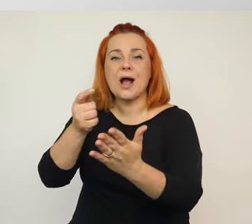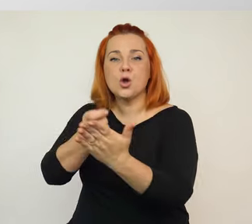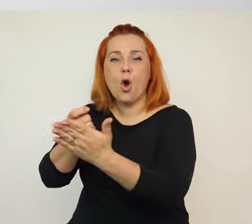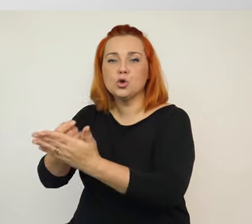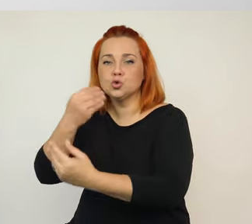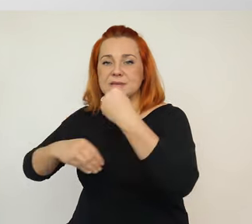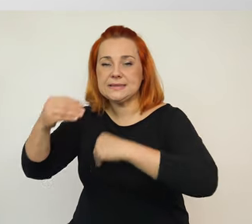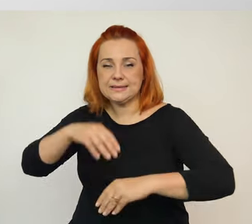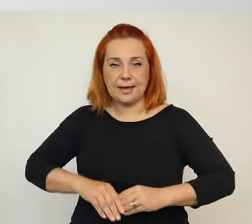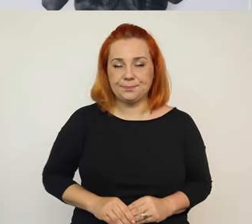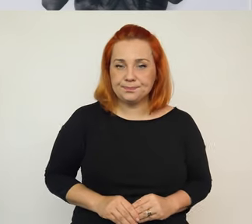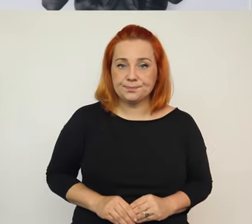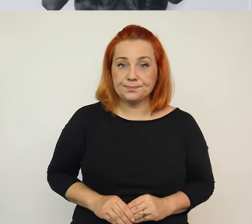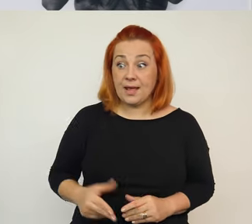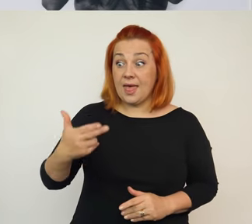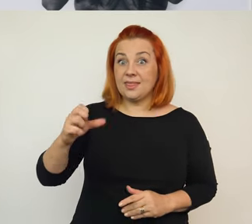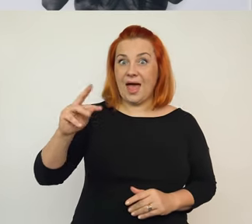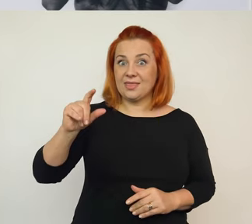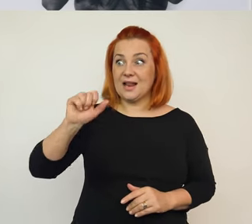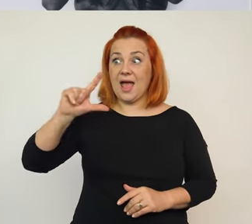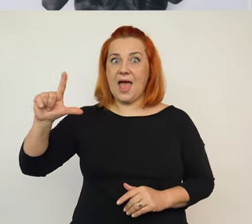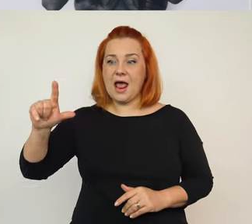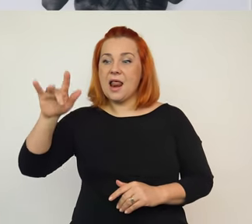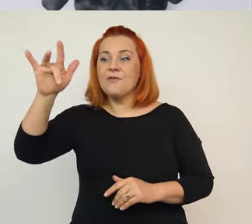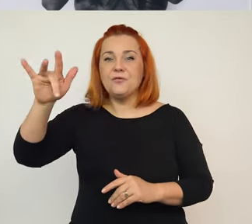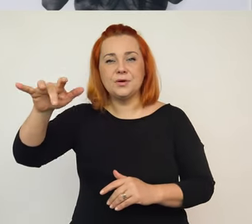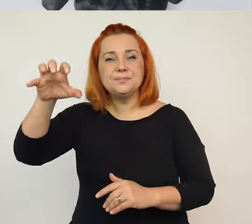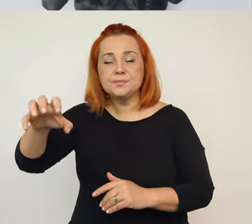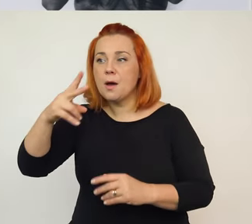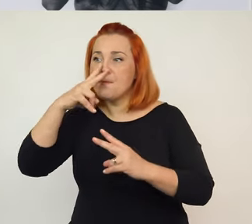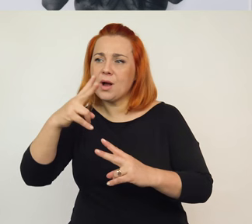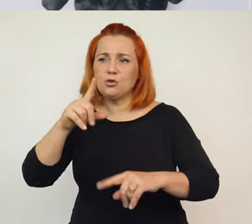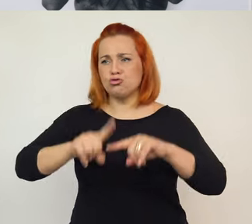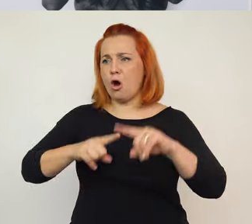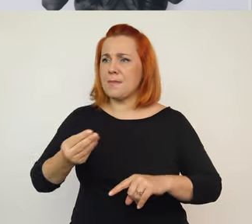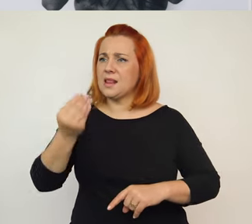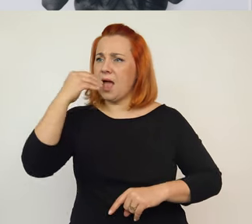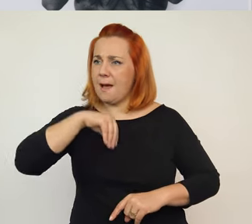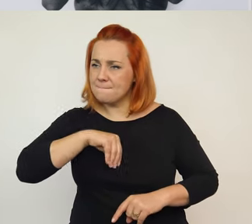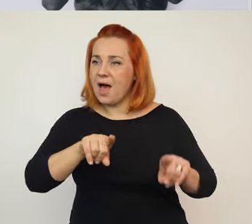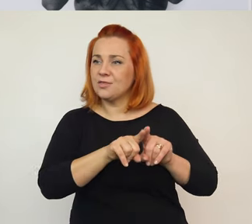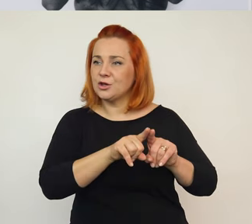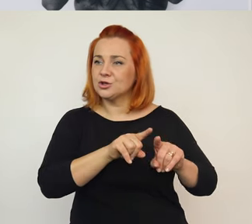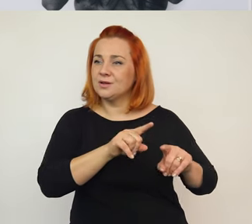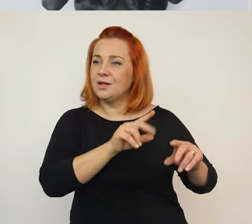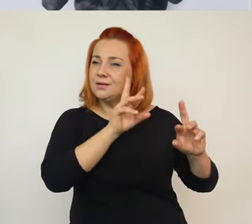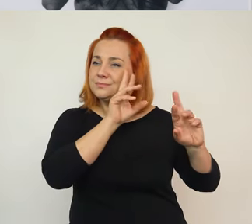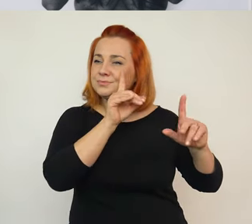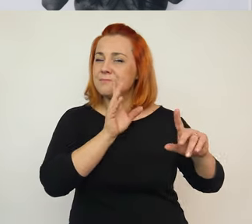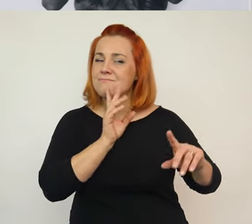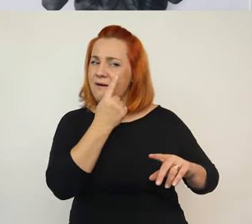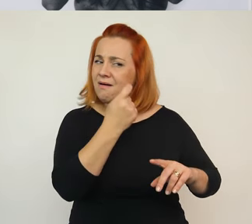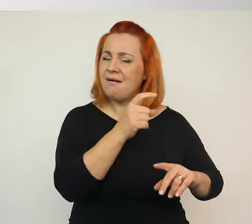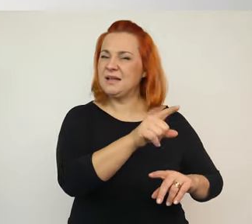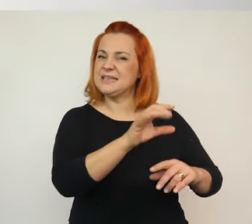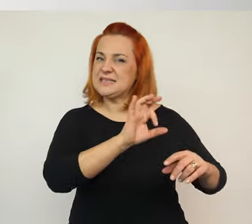Natalia ll zderza w nich codzienną zwyczajną czynność jedzenia seksualną sugestią